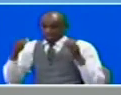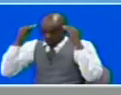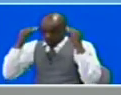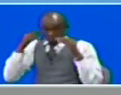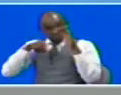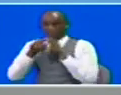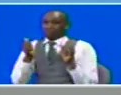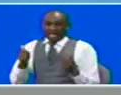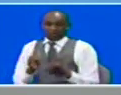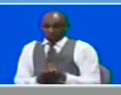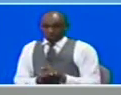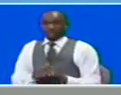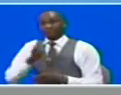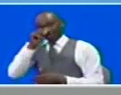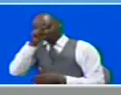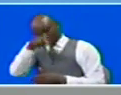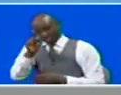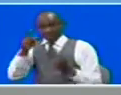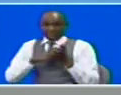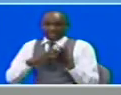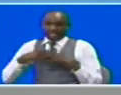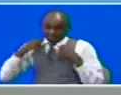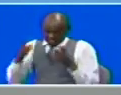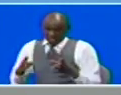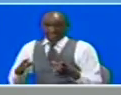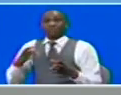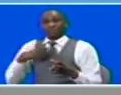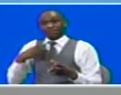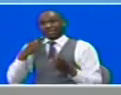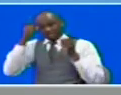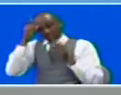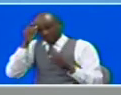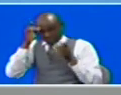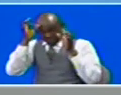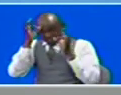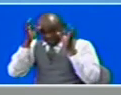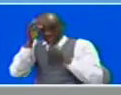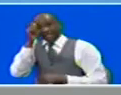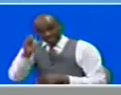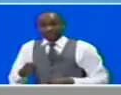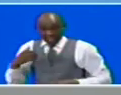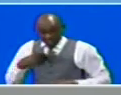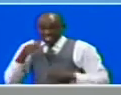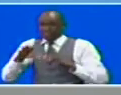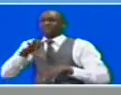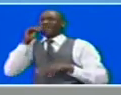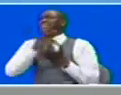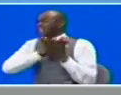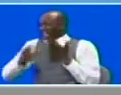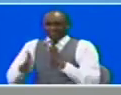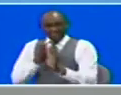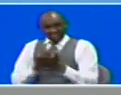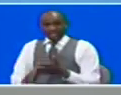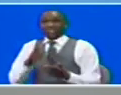umeshahukumiwa, umepatikana ya kwamba una hatia na hukumu imepitishwa. Wakati huo wakipata hakuna jambo kama hilo,